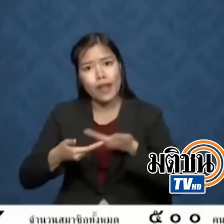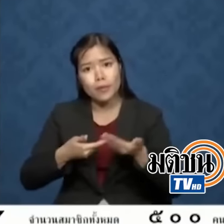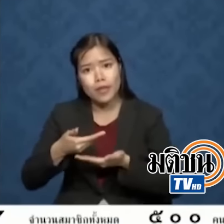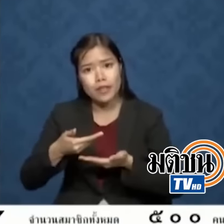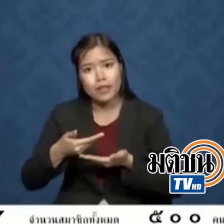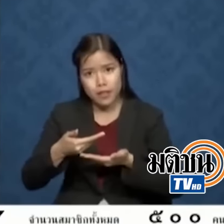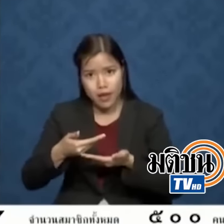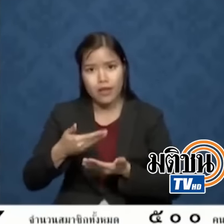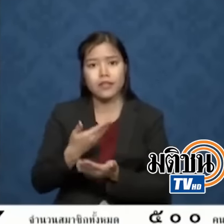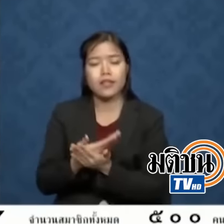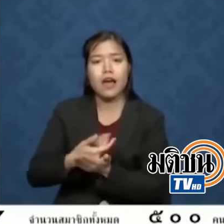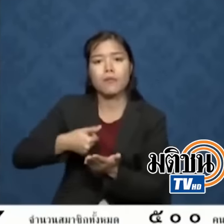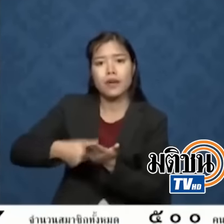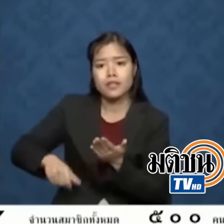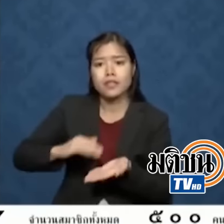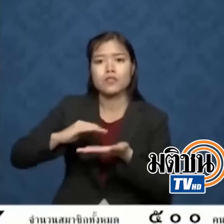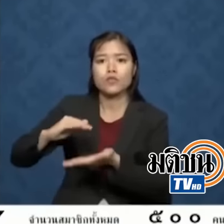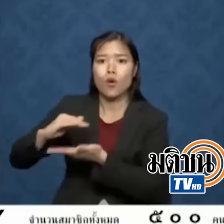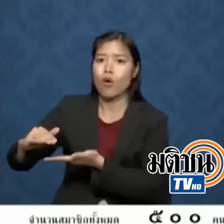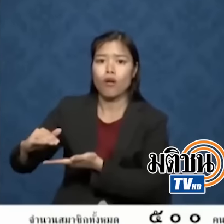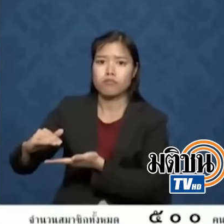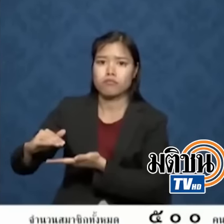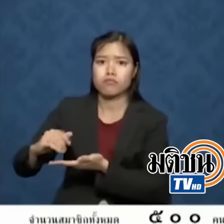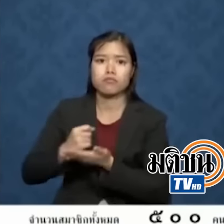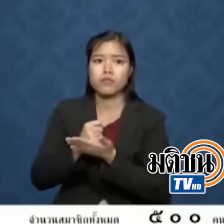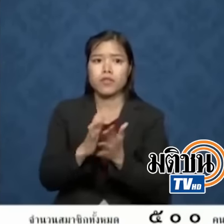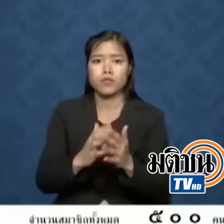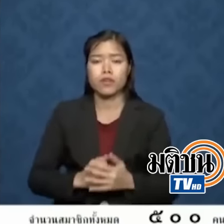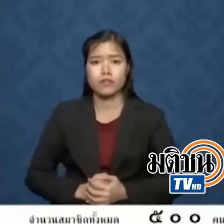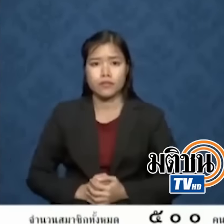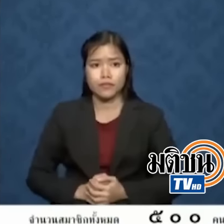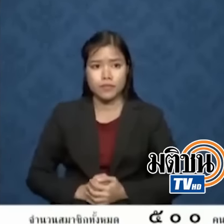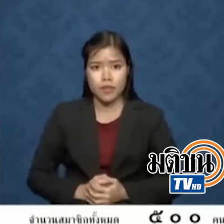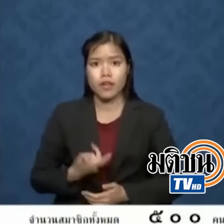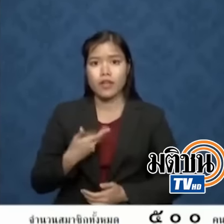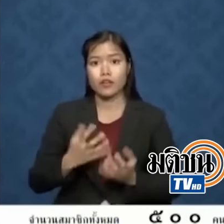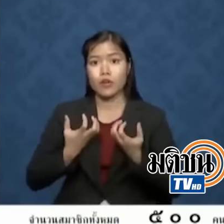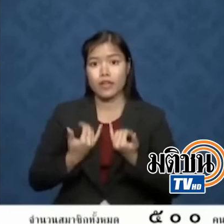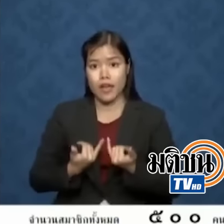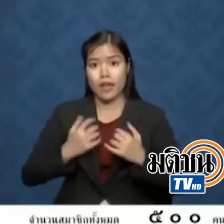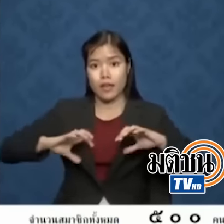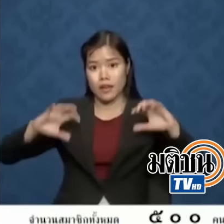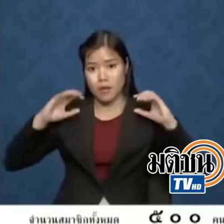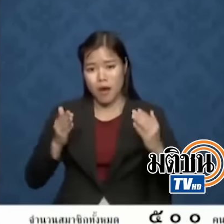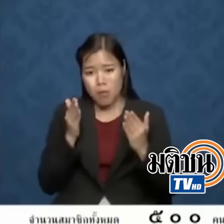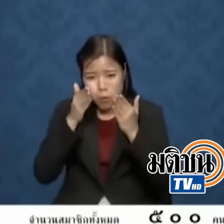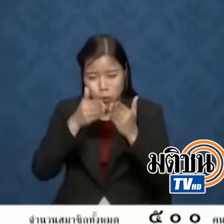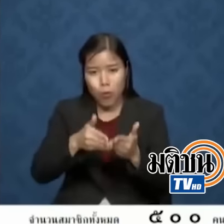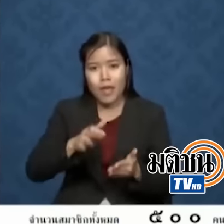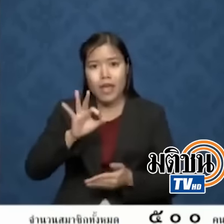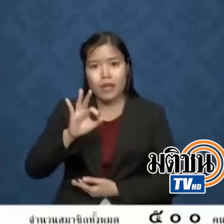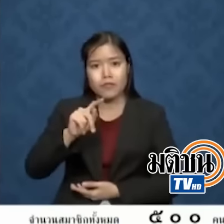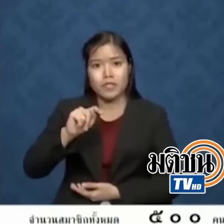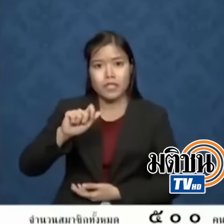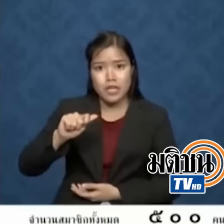ออกได้โดยเฉพาะในวันนี้ที่รัฐบาลมุ่งไปเจรจา FTA เยอะๆต่อให้เจรจากลับมาแล้วท่านบอกใช้ประโย